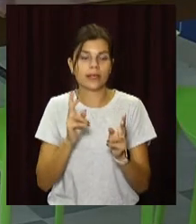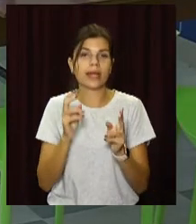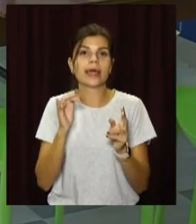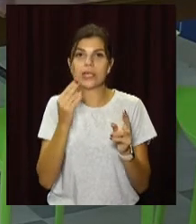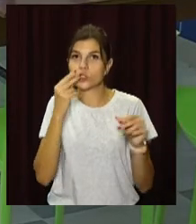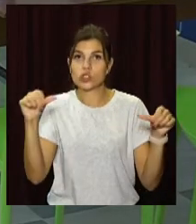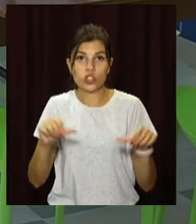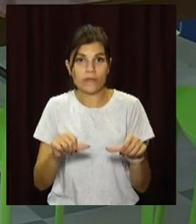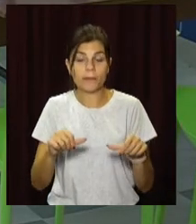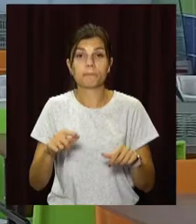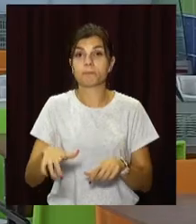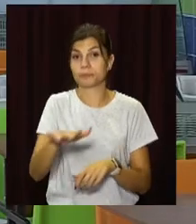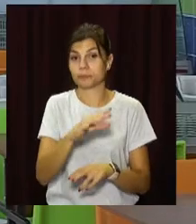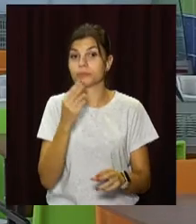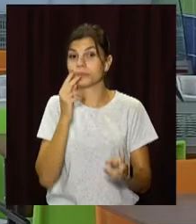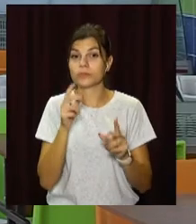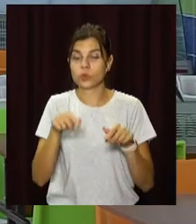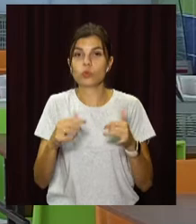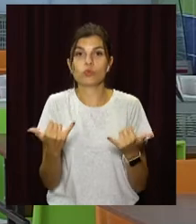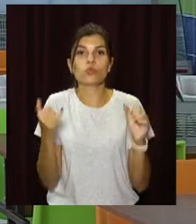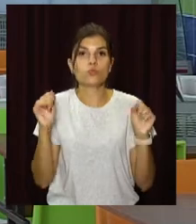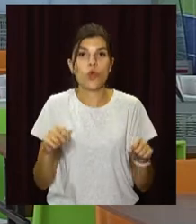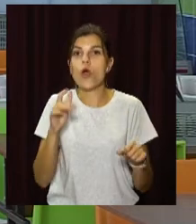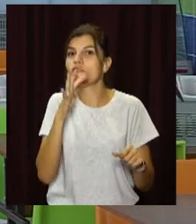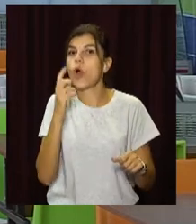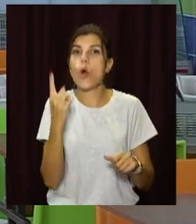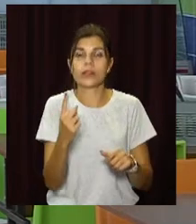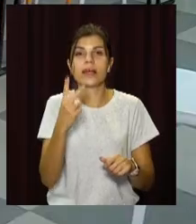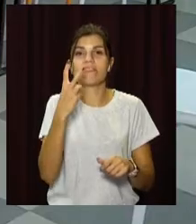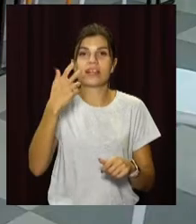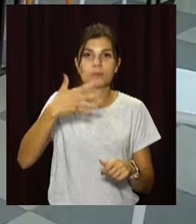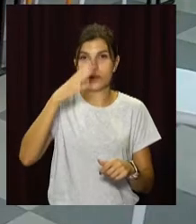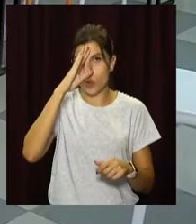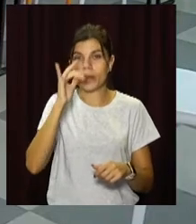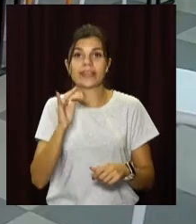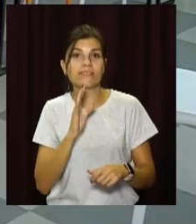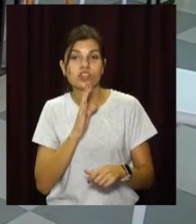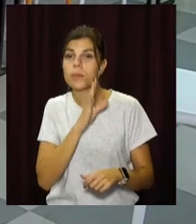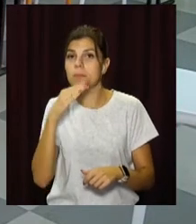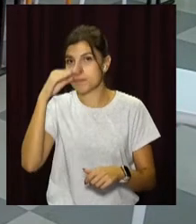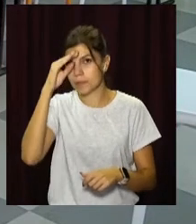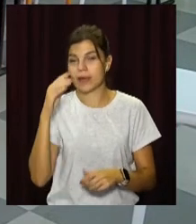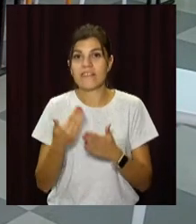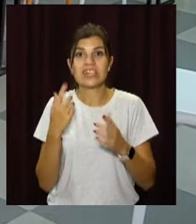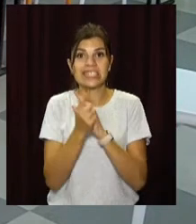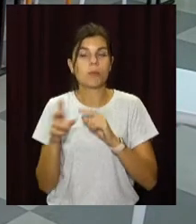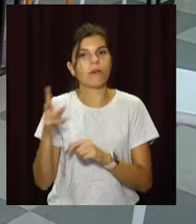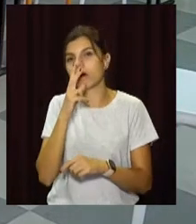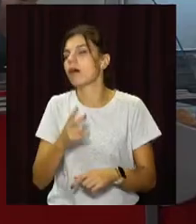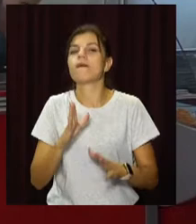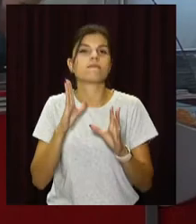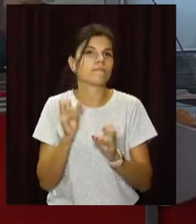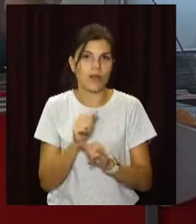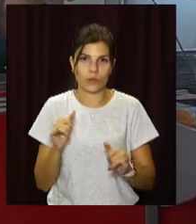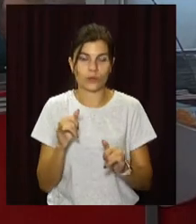їдальня. Одночасно пообідати тут тепер зможе 250 хлопців та дівчат. Батьки учнів від змін в захваті. Кажуть, заклад